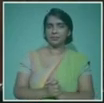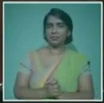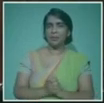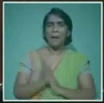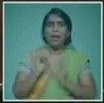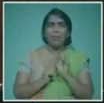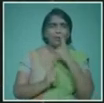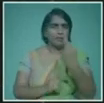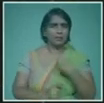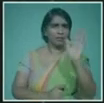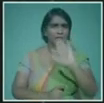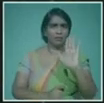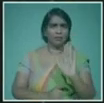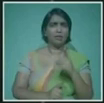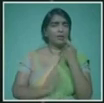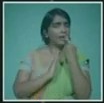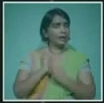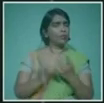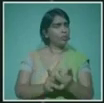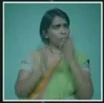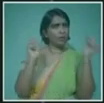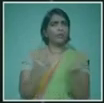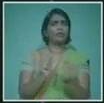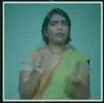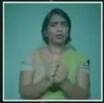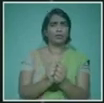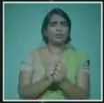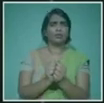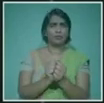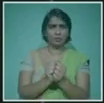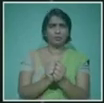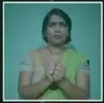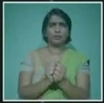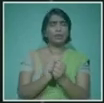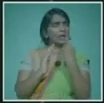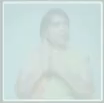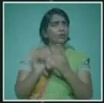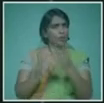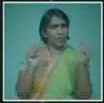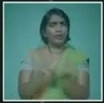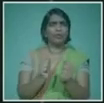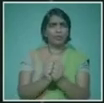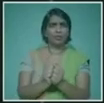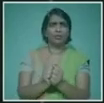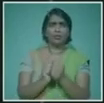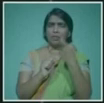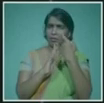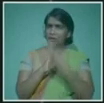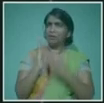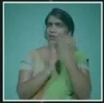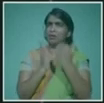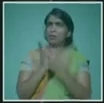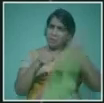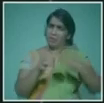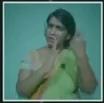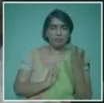කියන්න එපා. ඔබතුමා මේ න්‍යාය පත්‍රයට වැඩ කරන්නකෝ. සමා වෙන්න ඇමතිතුමා. ඔබතුමා මේ න්‍යාය පත්‍රයට වැඩ කරන්න. ඔබතුමා මේ න්‍යාය පත්‍රයට වැඩ කරන්නේ